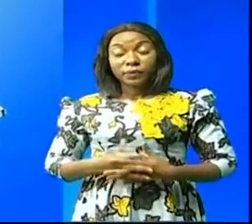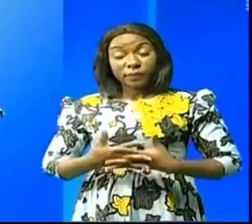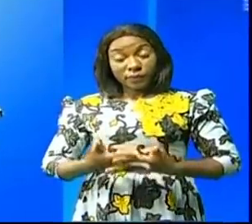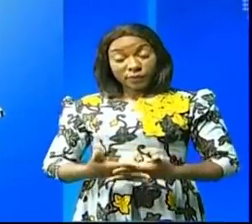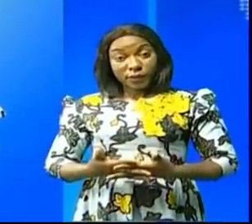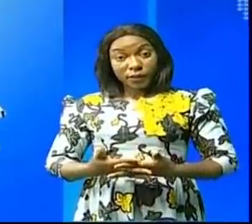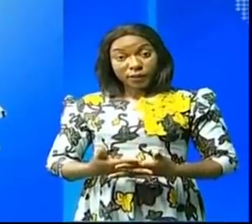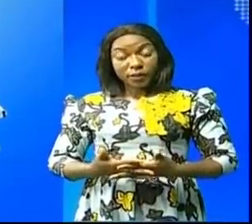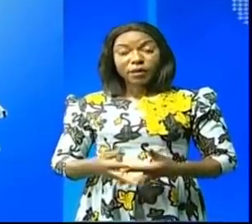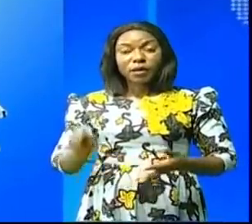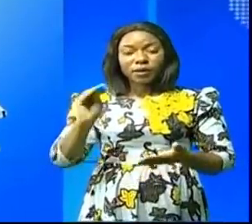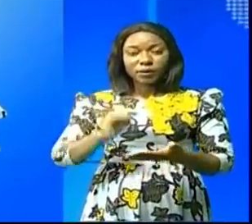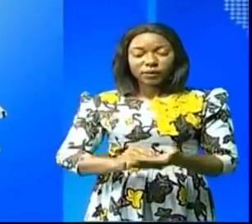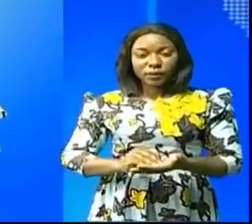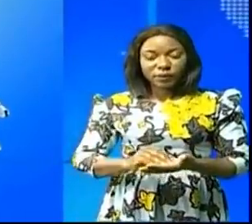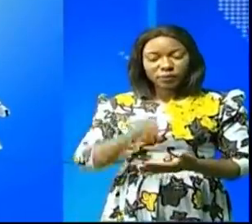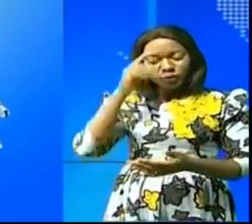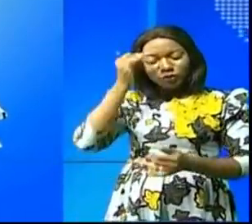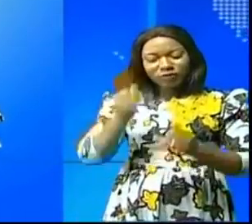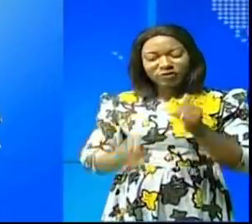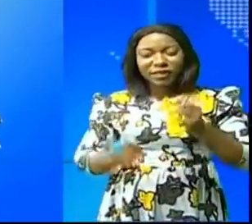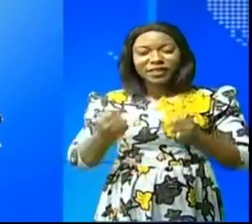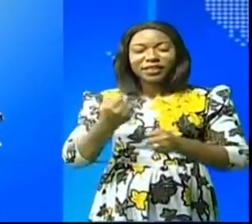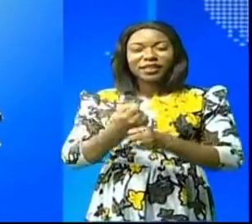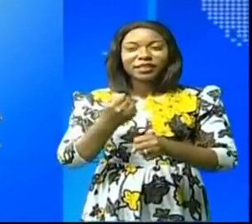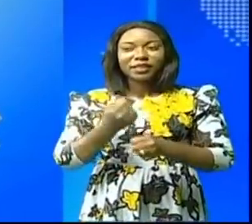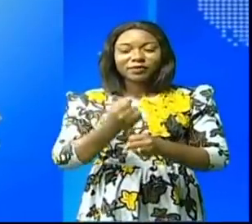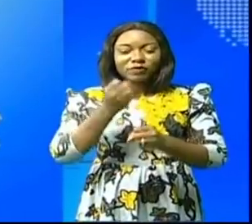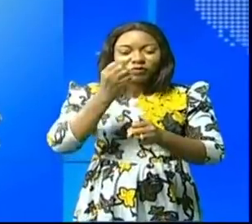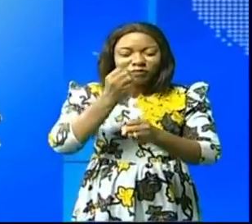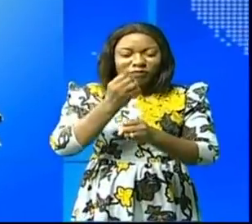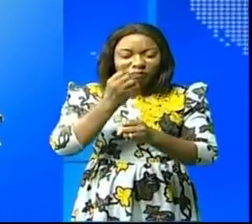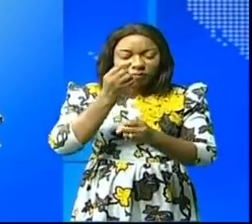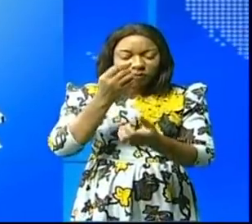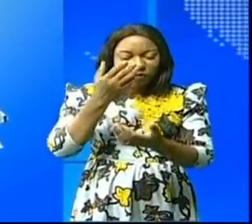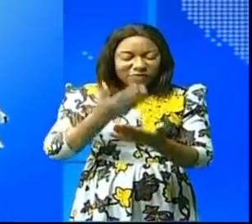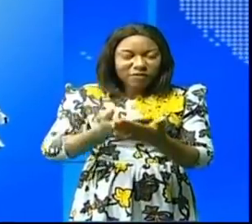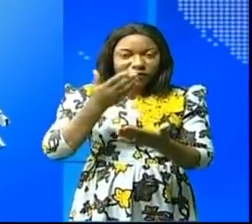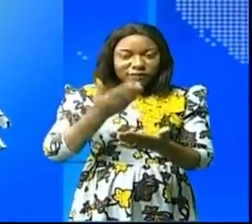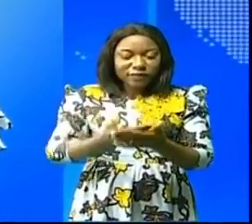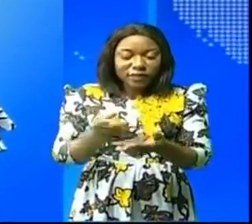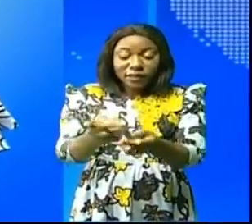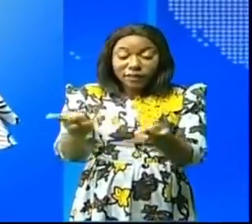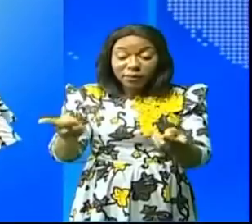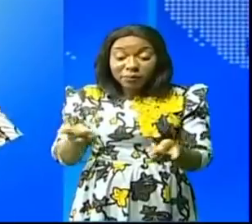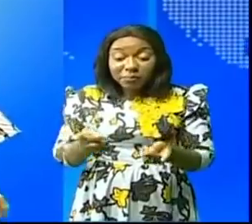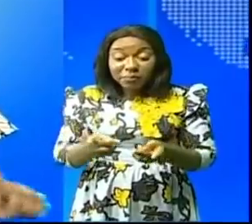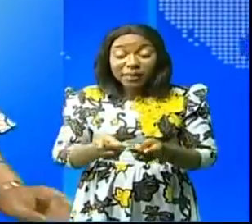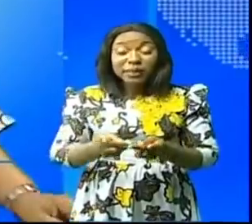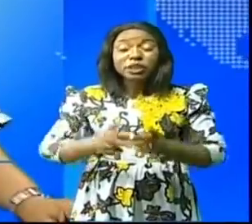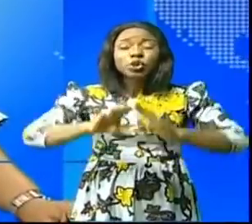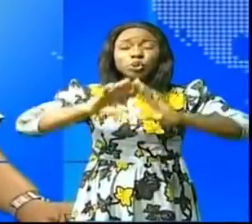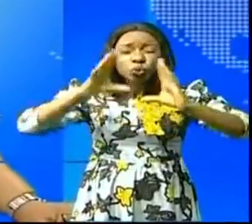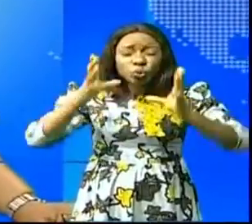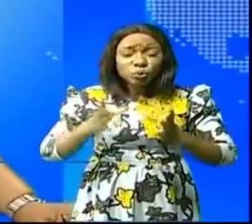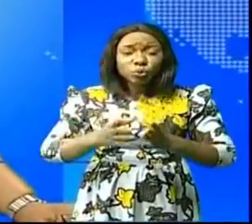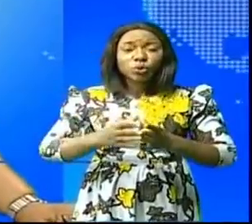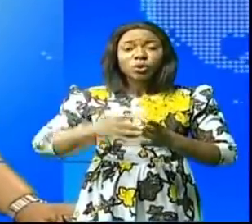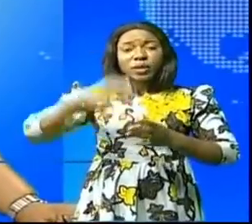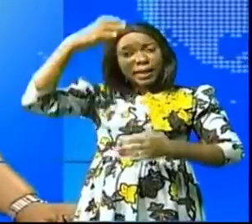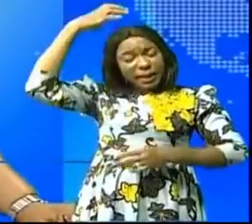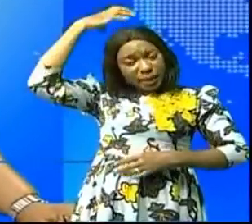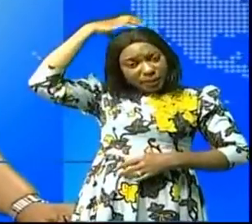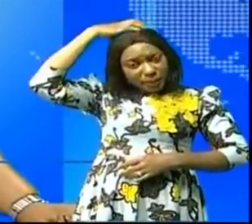Le compte à rebours est lancé pour finir les travaux à temps dans tous les sites où le pape François va dire ses messes en